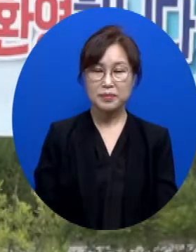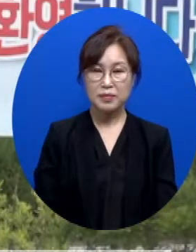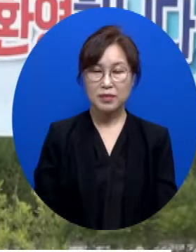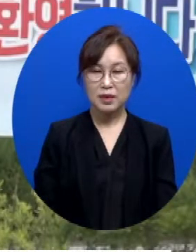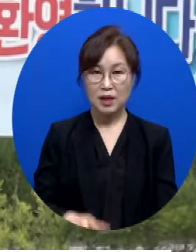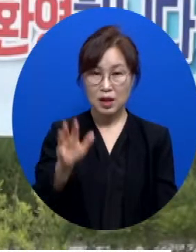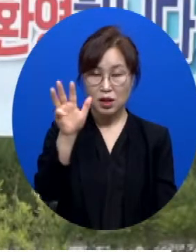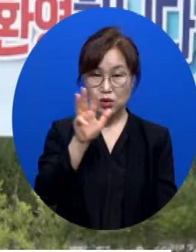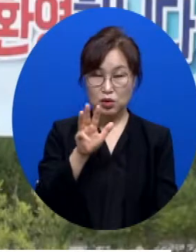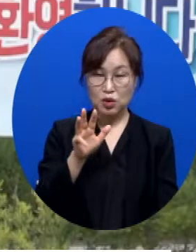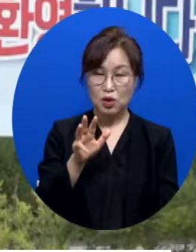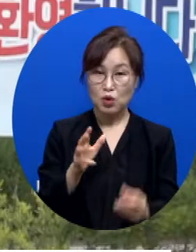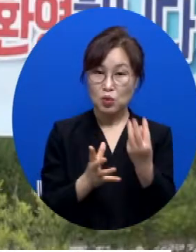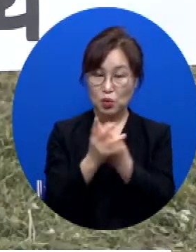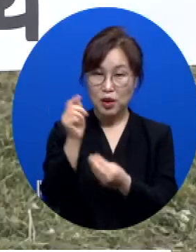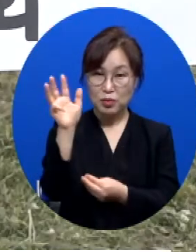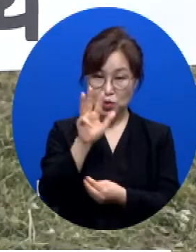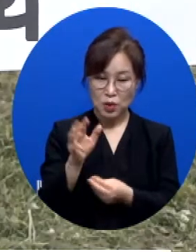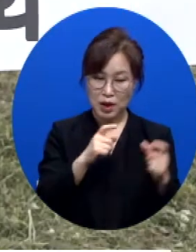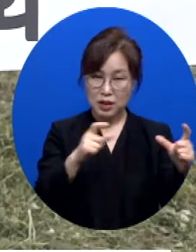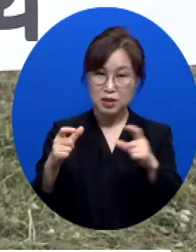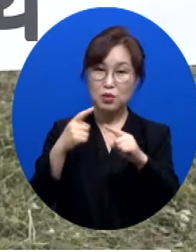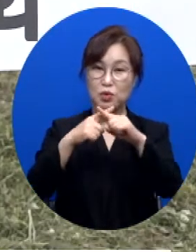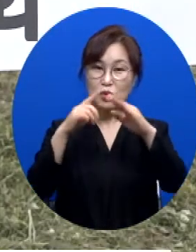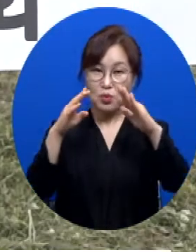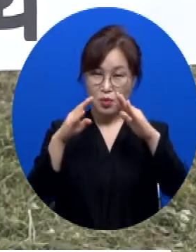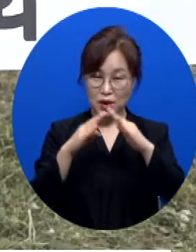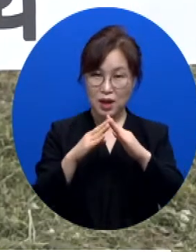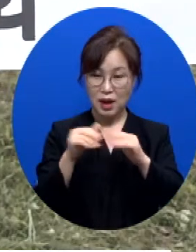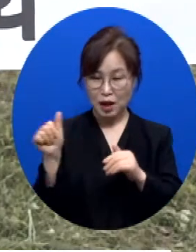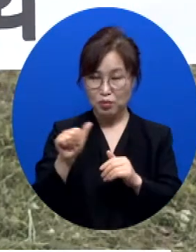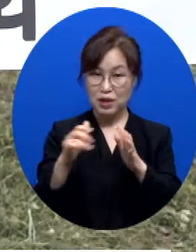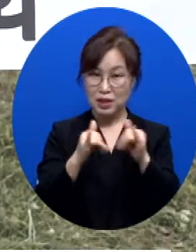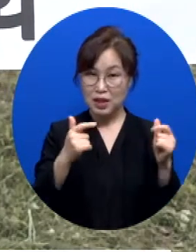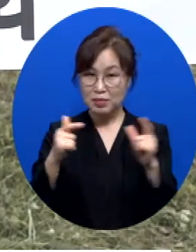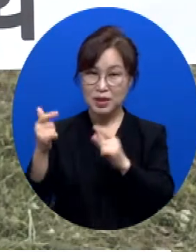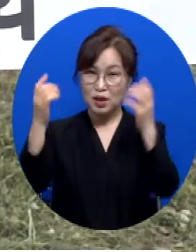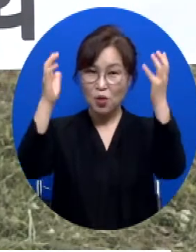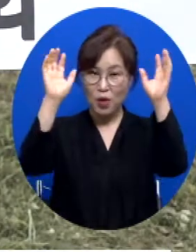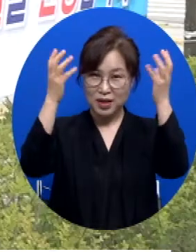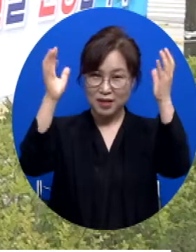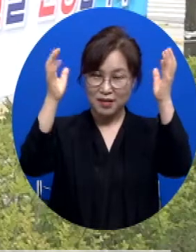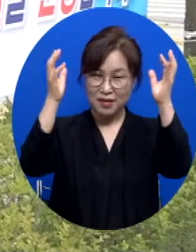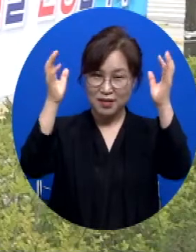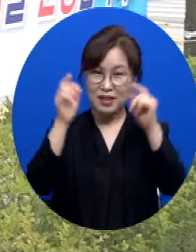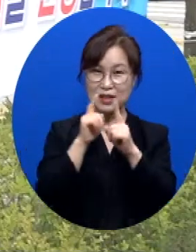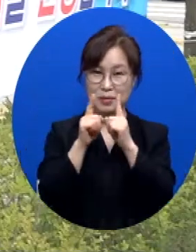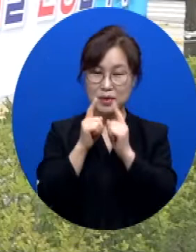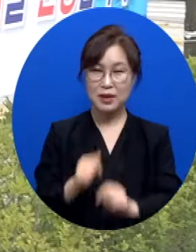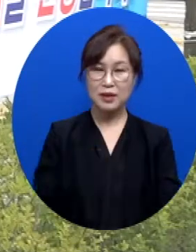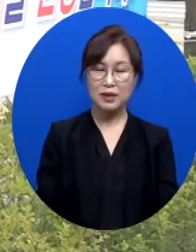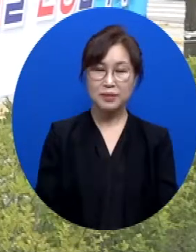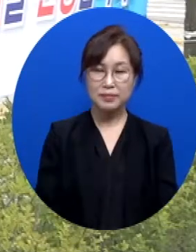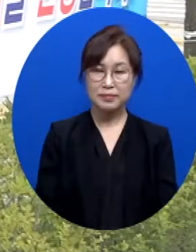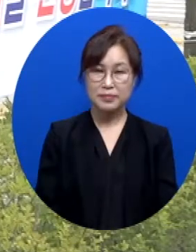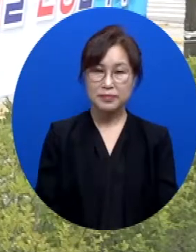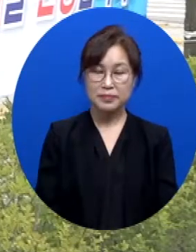대한예수교장로회 통합총회와 지역교회들이 아프간인들을 환영하는 데 나섰습니다. 이번